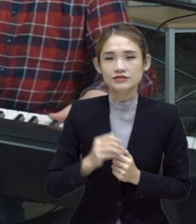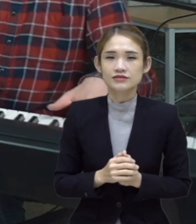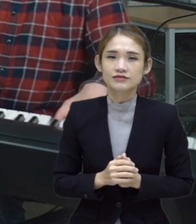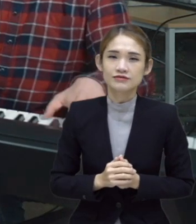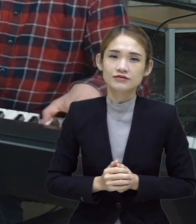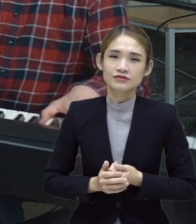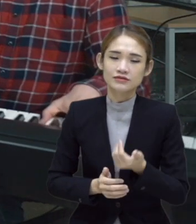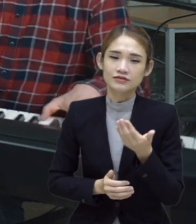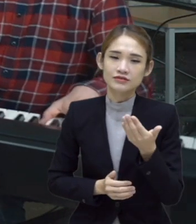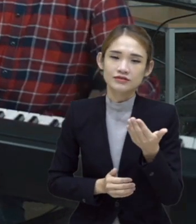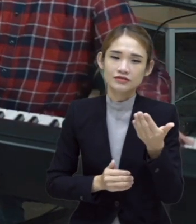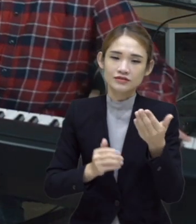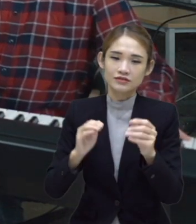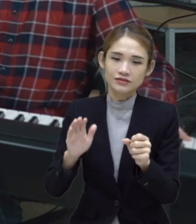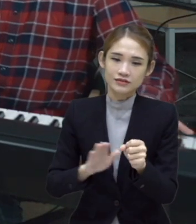널